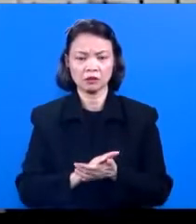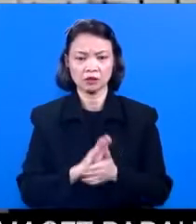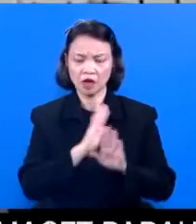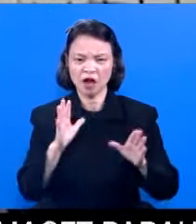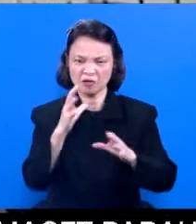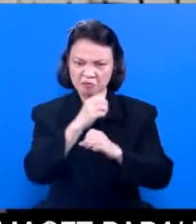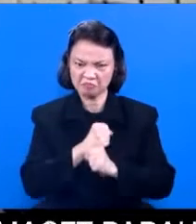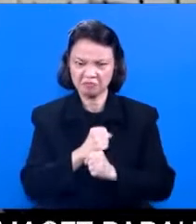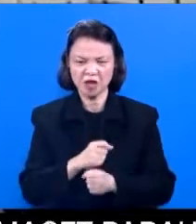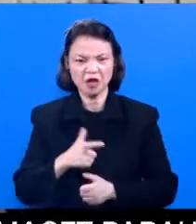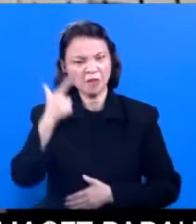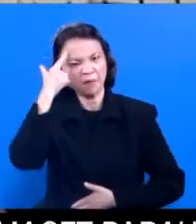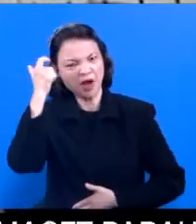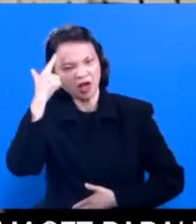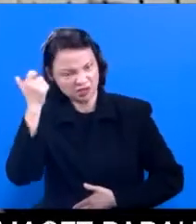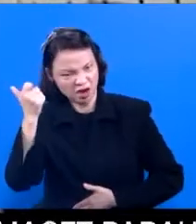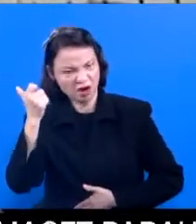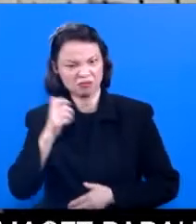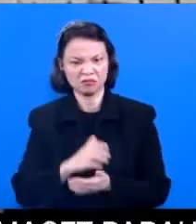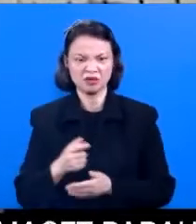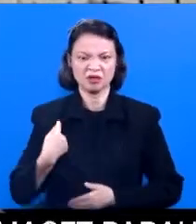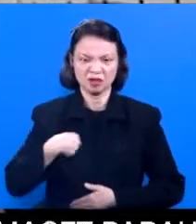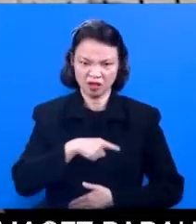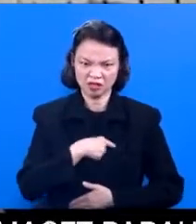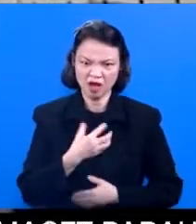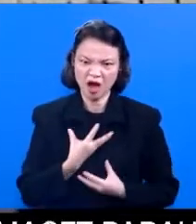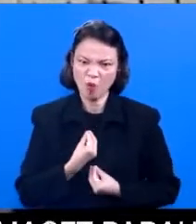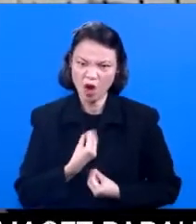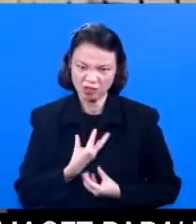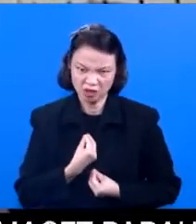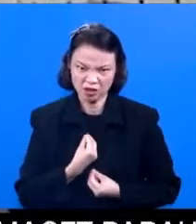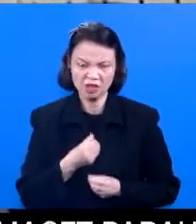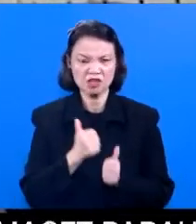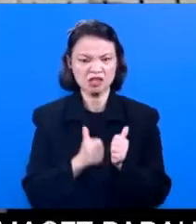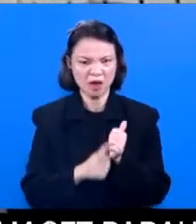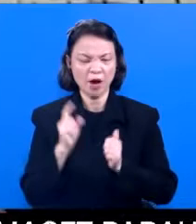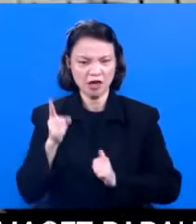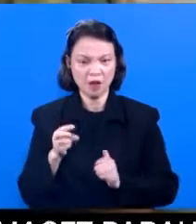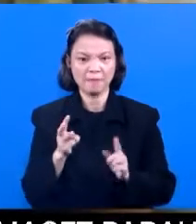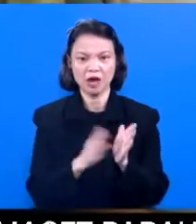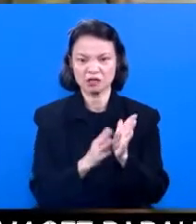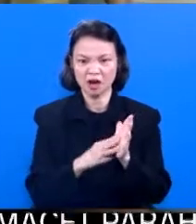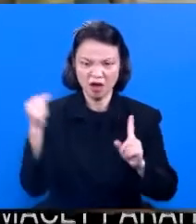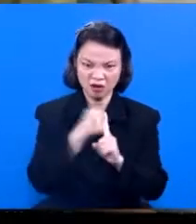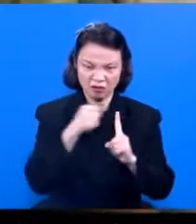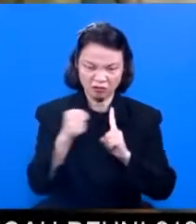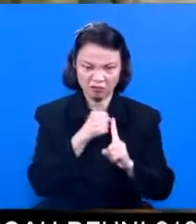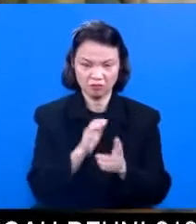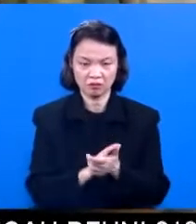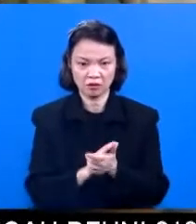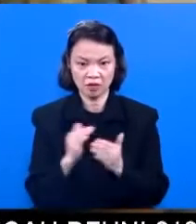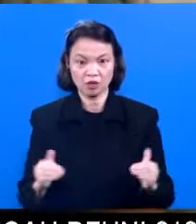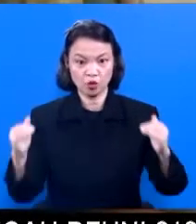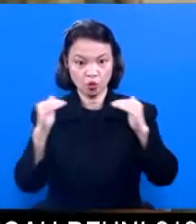tidak akan menjadi pembelajaran. Jadi kita khawatirnya nanti setiap ada kasus KDRT di restoratif justice